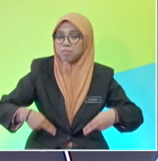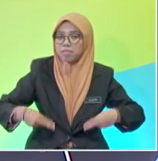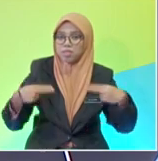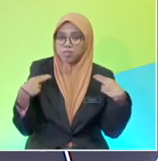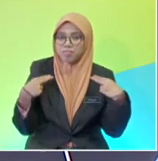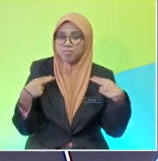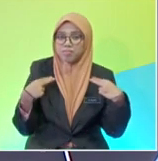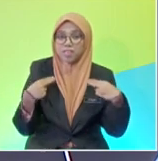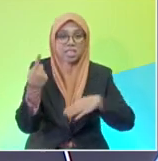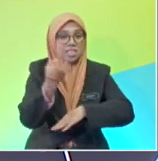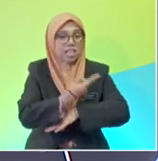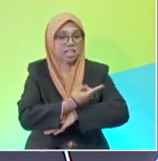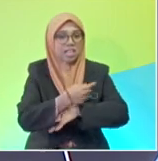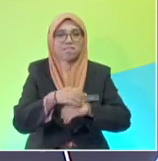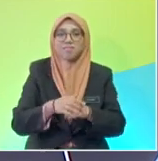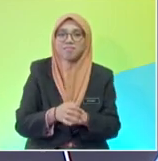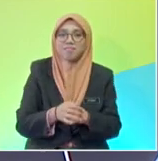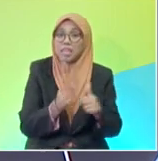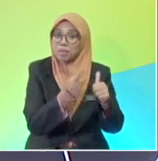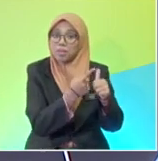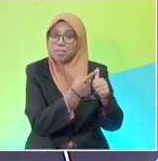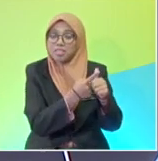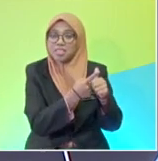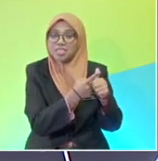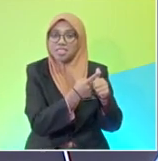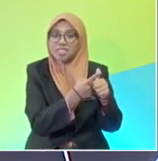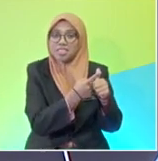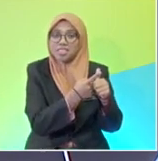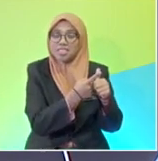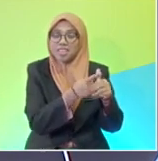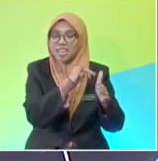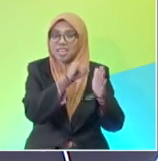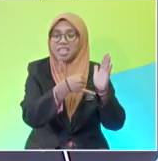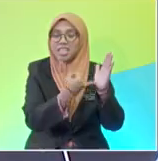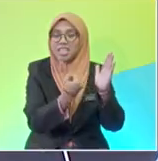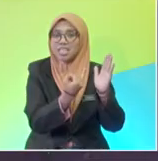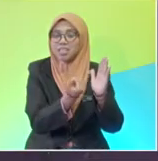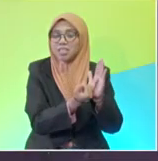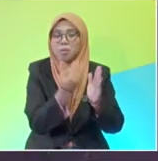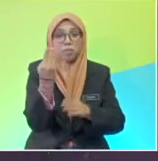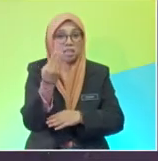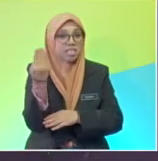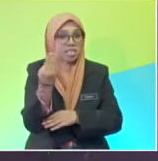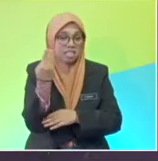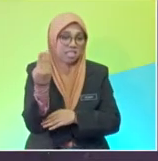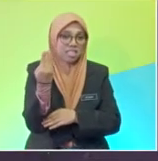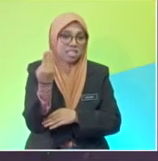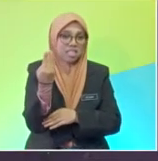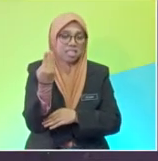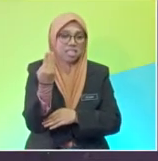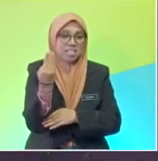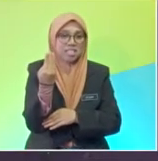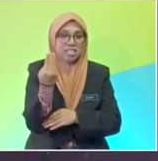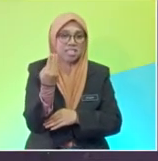kita, iaitu jam yang inilah yang biasa kita tengok kan, ataupun yang ada di hadapan cikgu ni. Ini adalah